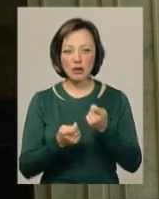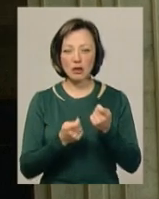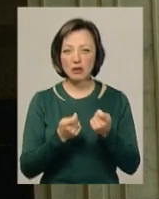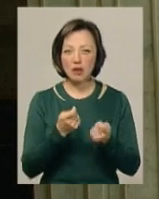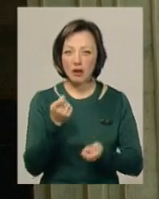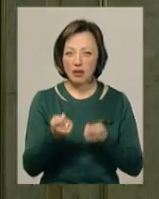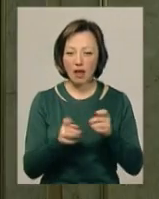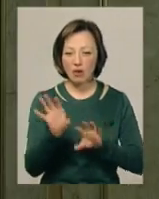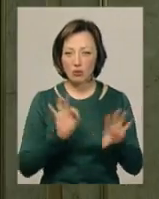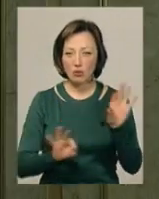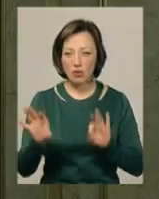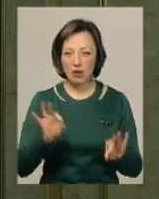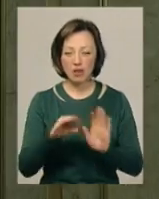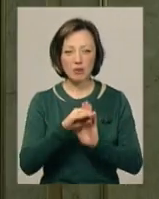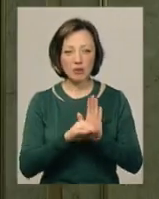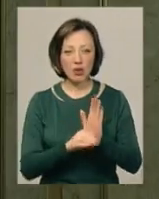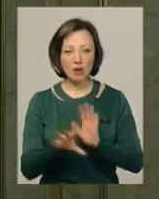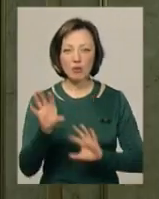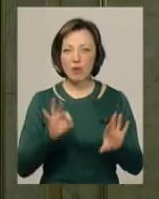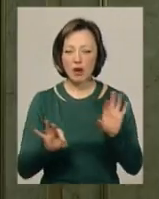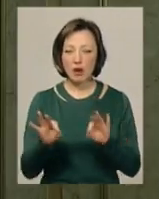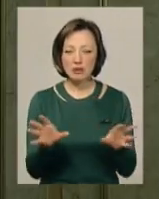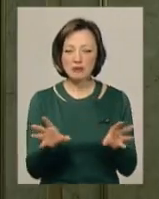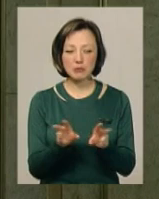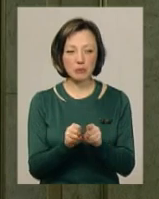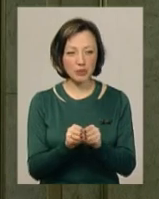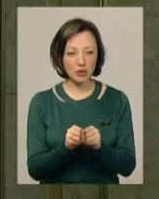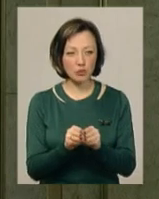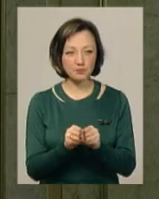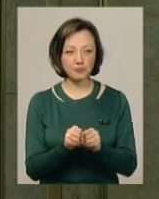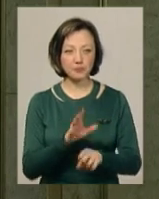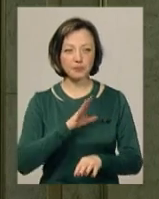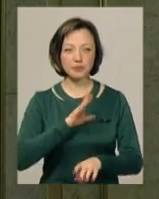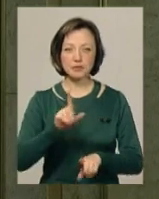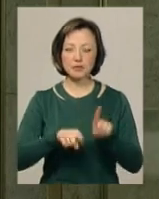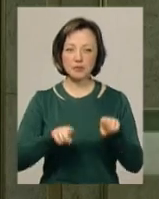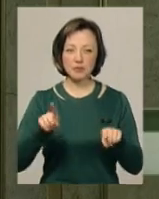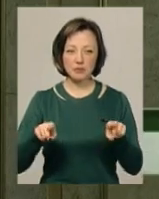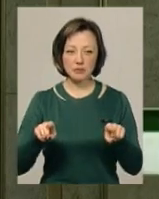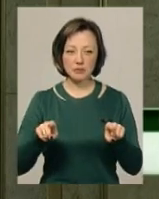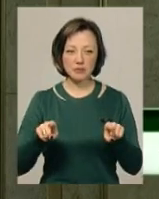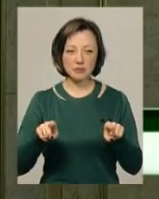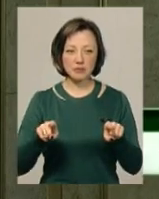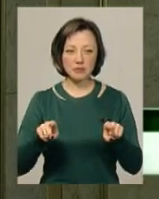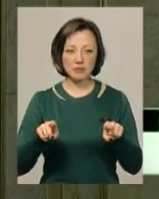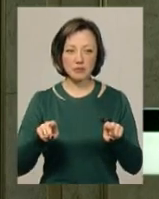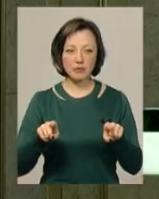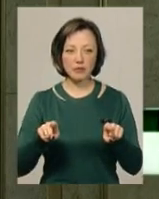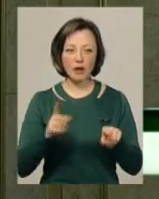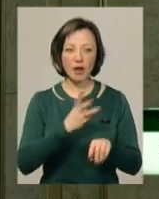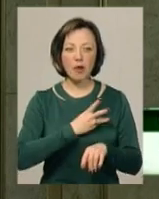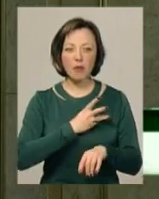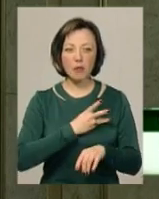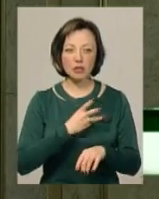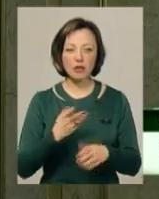добирали. Репертуар добирали спільно. Були деякі побажання від